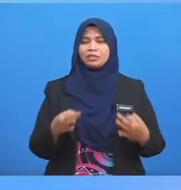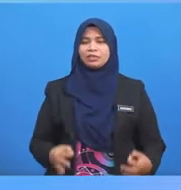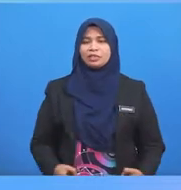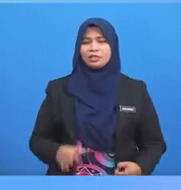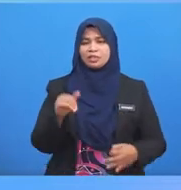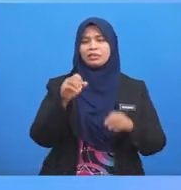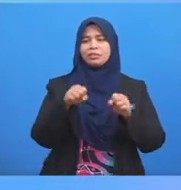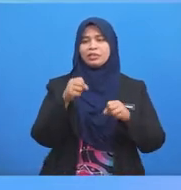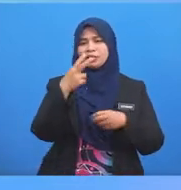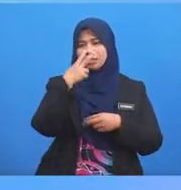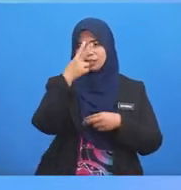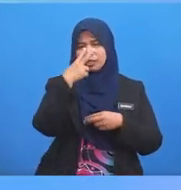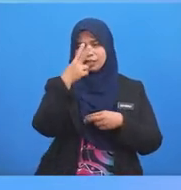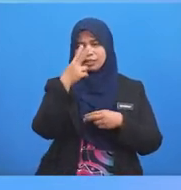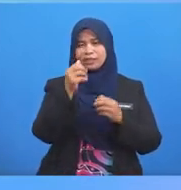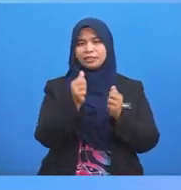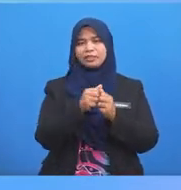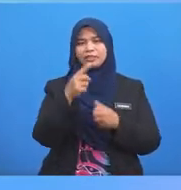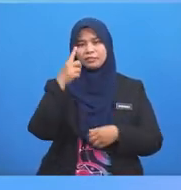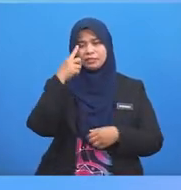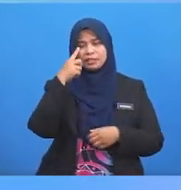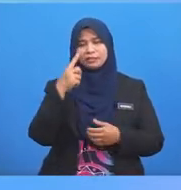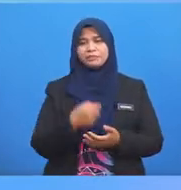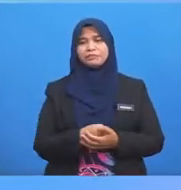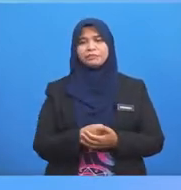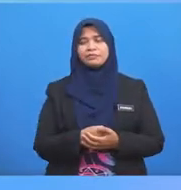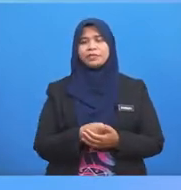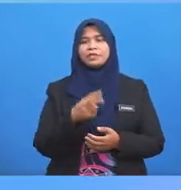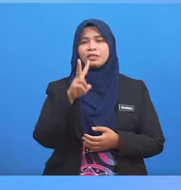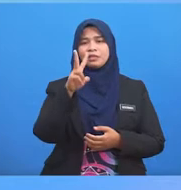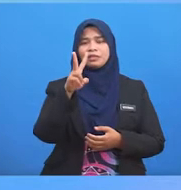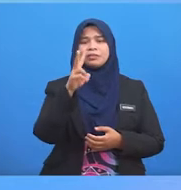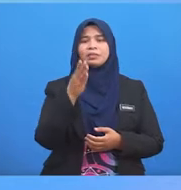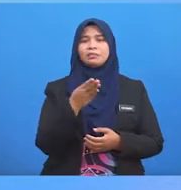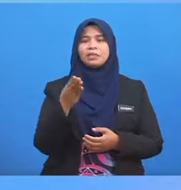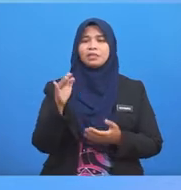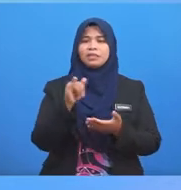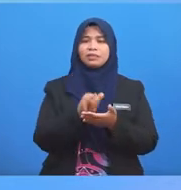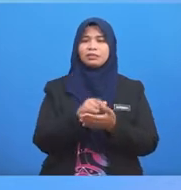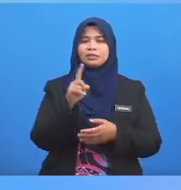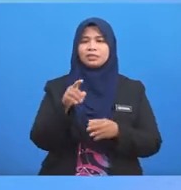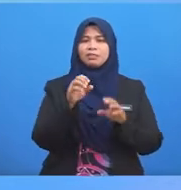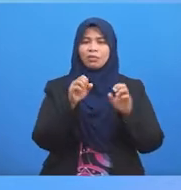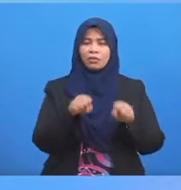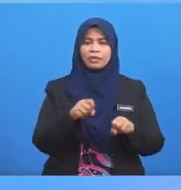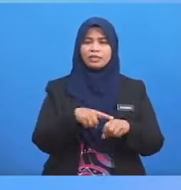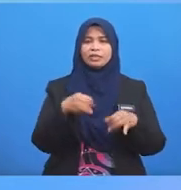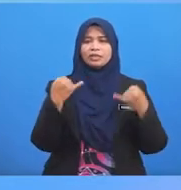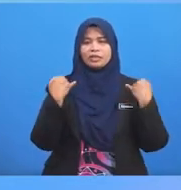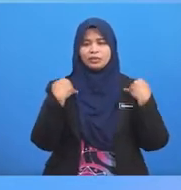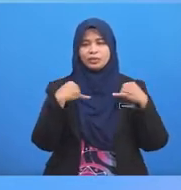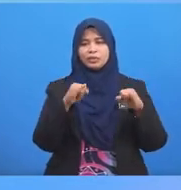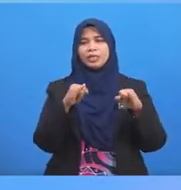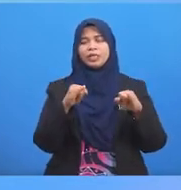dengan mata kasar. Kedua, barang tersebut mestilah boleh dijual beli. Gelang